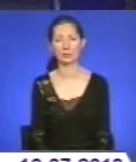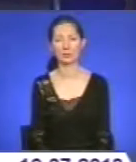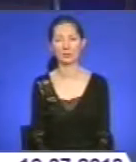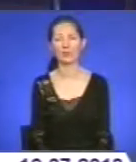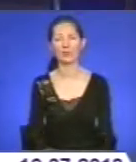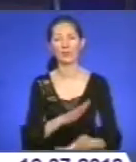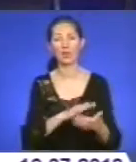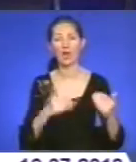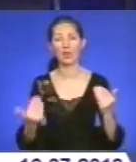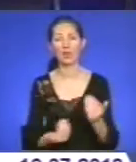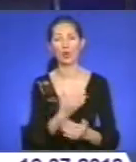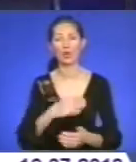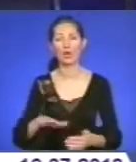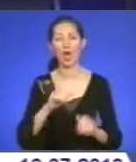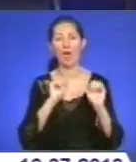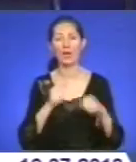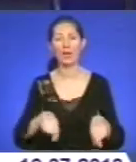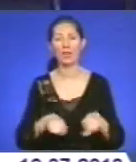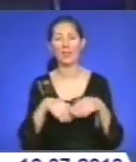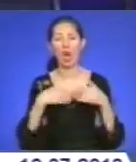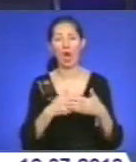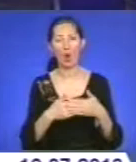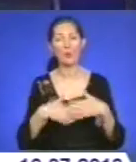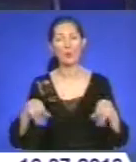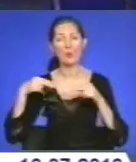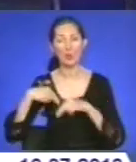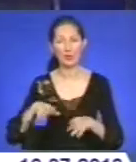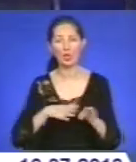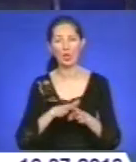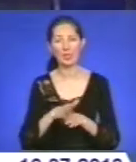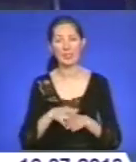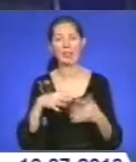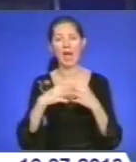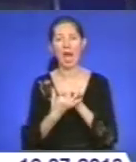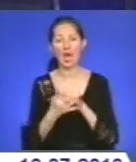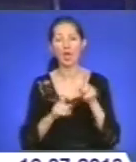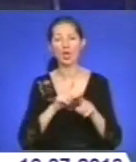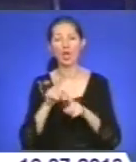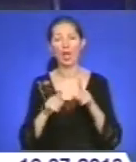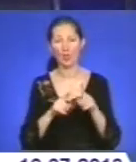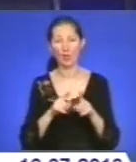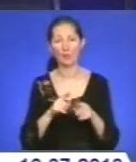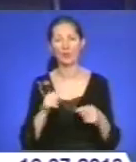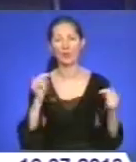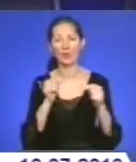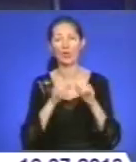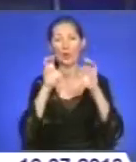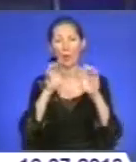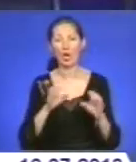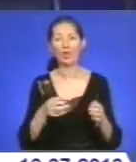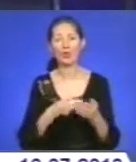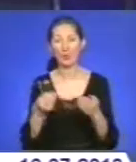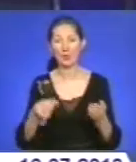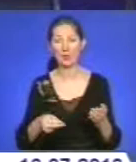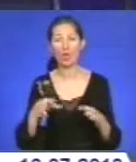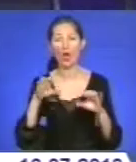І далі до новин краю. Влада та громада співпрацюватимуть у реалізації аграрної реформи. Відповідний меморандум підписали